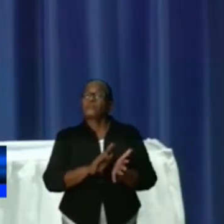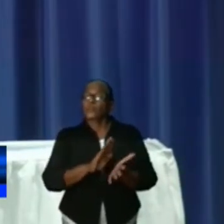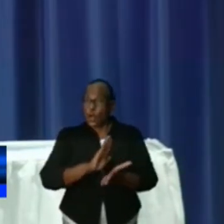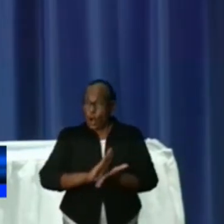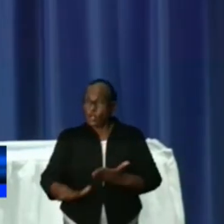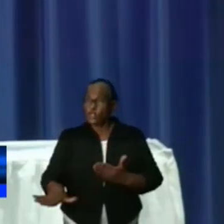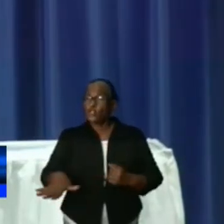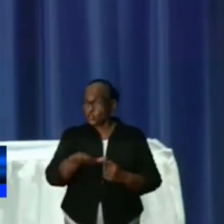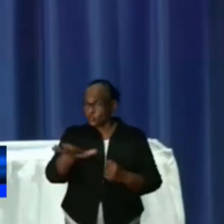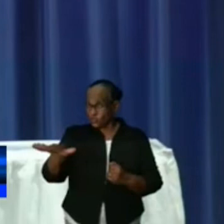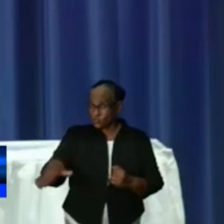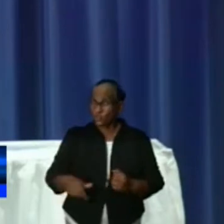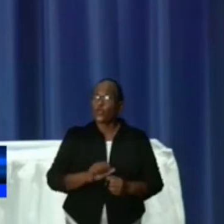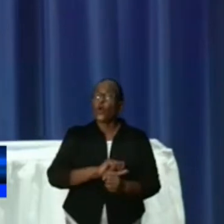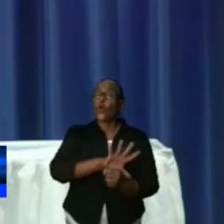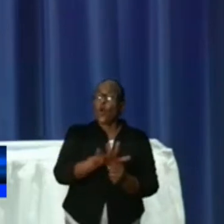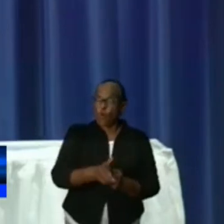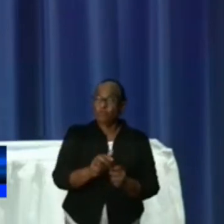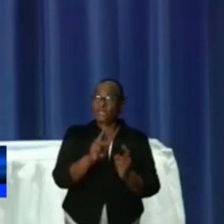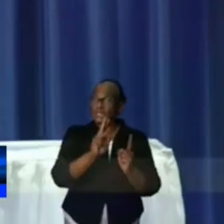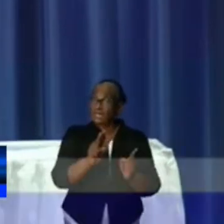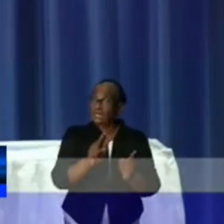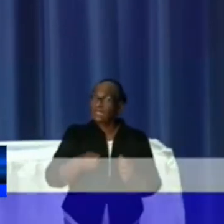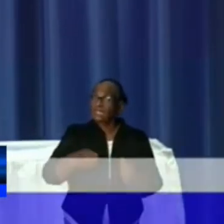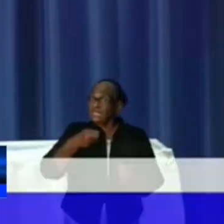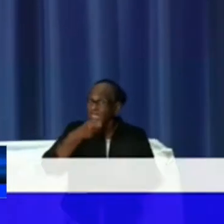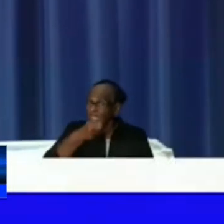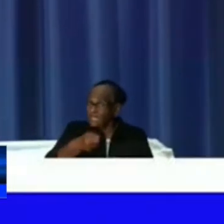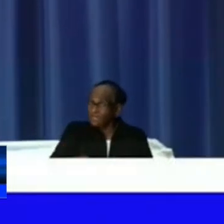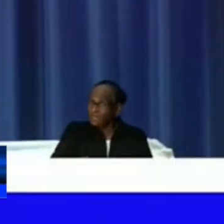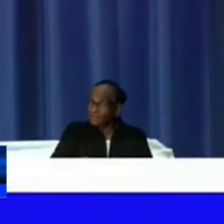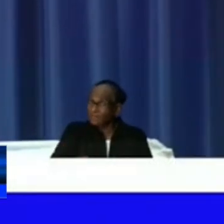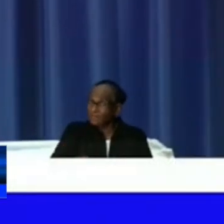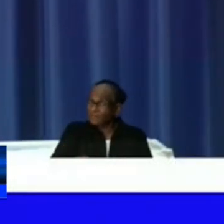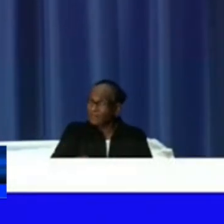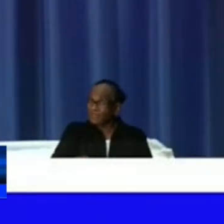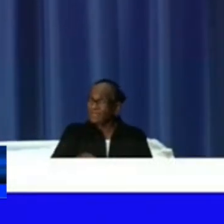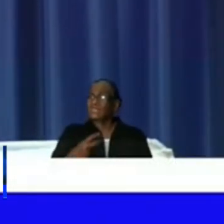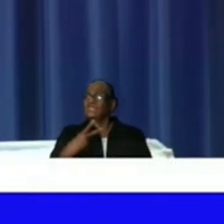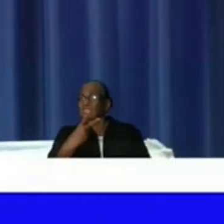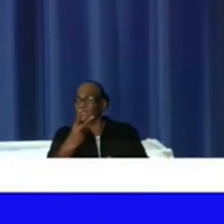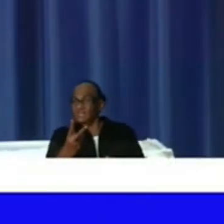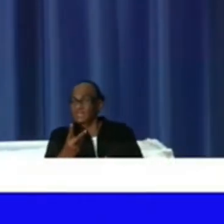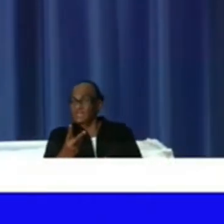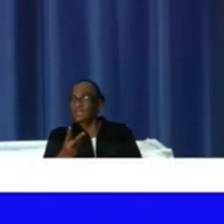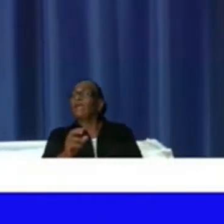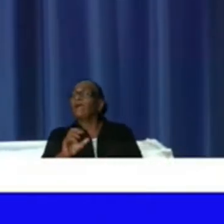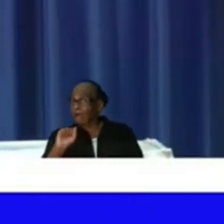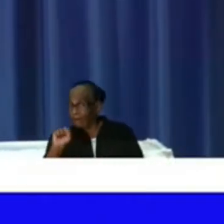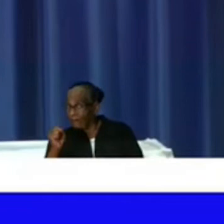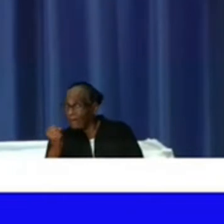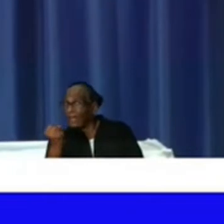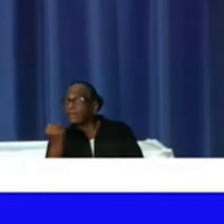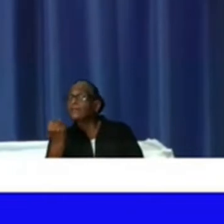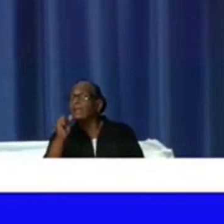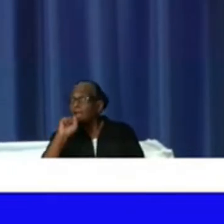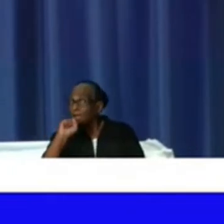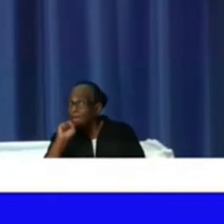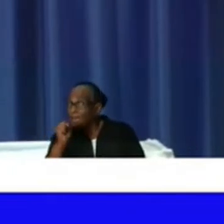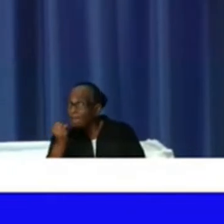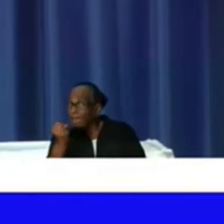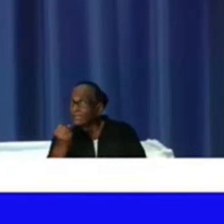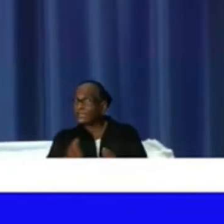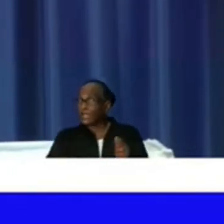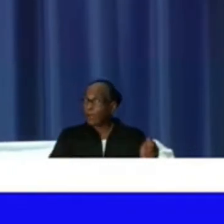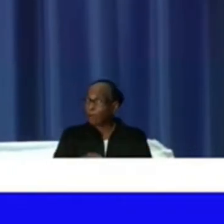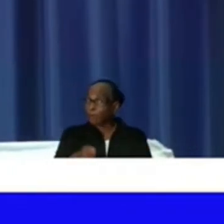uitzonderingstoestand COVID-19 ons biedt. En met de nieuwe wet ziet u dat er de mogelijkheid is om een bestuursrechtelijke